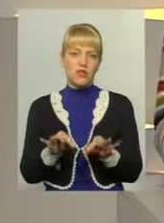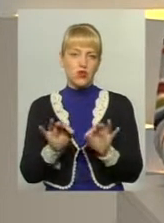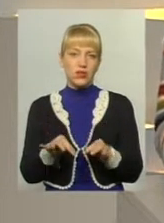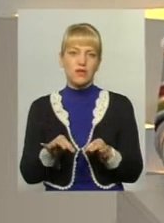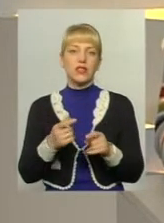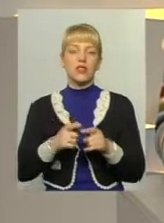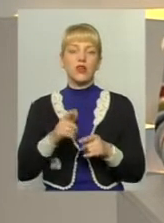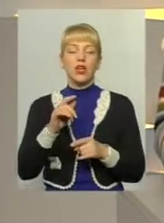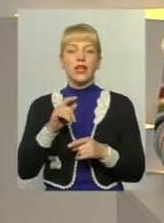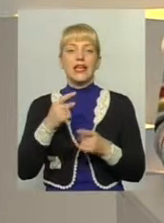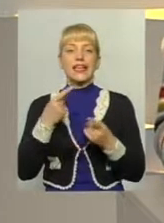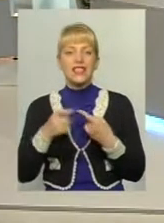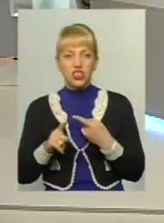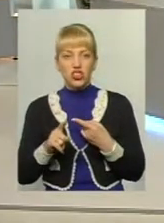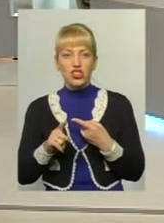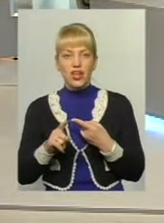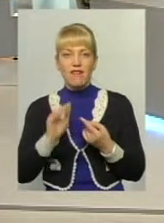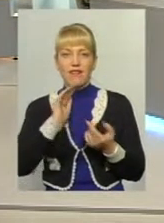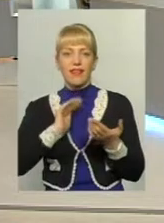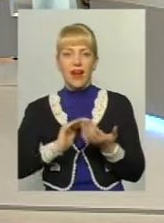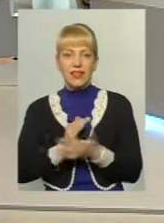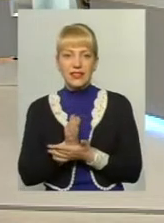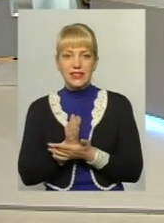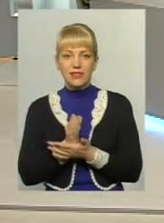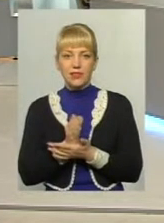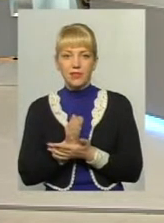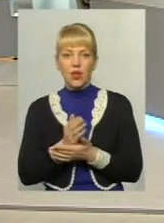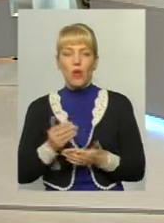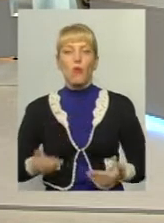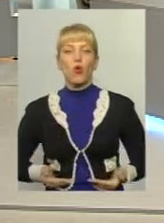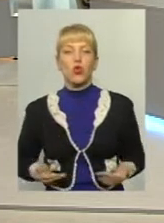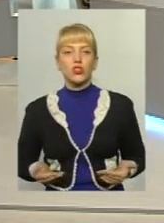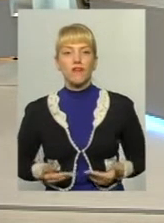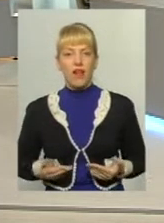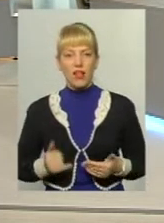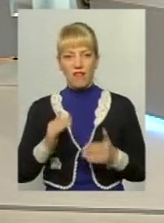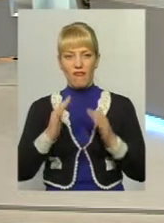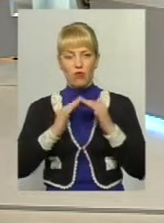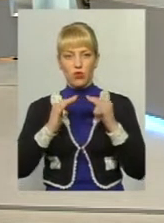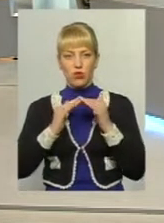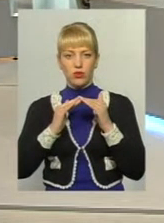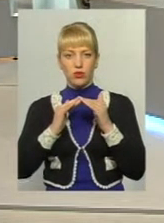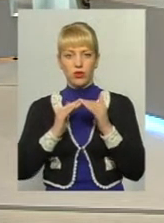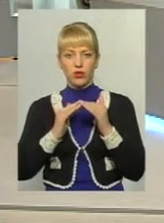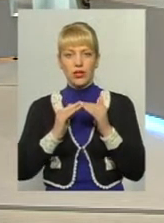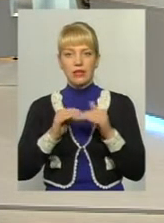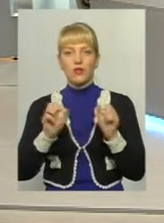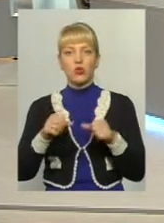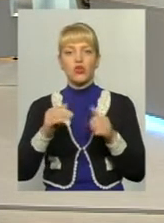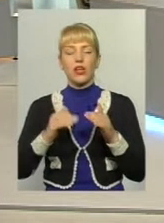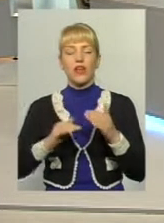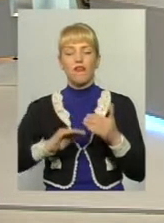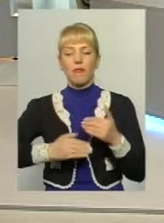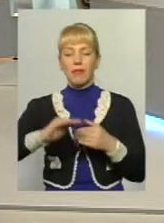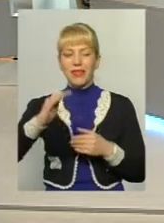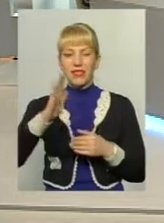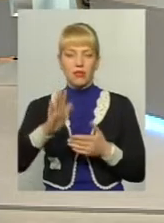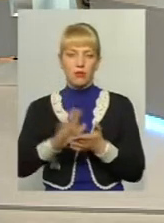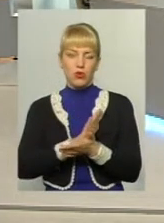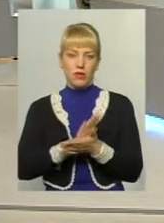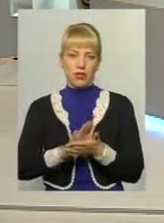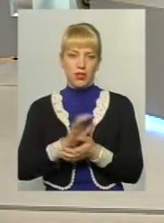їхня власність не прибавиться і не убавиться. Але буде зовсім другий важіль впливу, ну, і зовсім друга якість послуг,